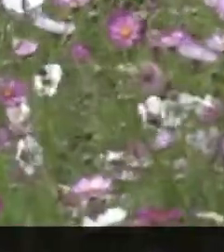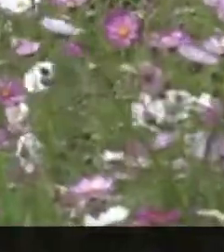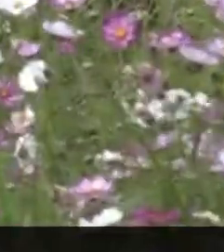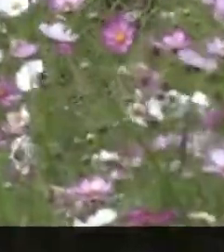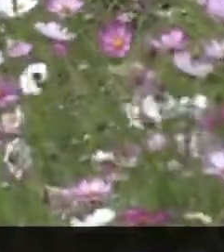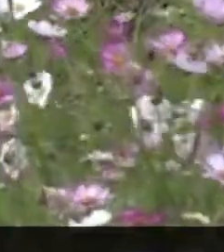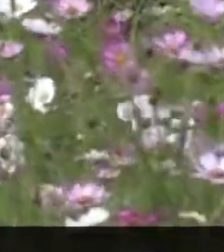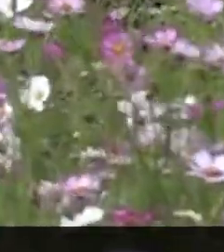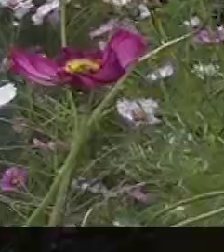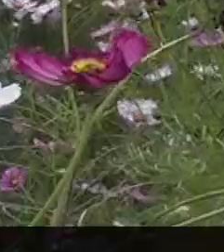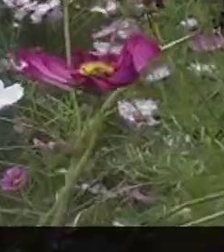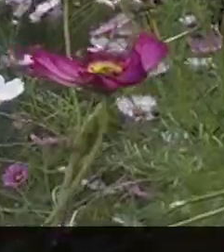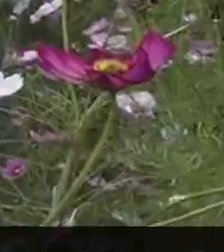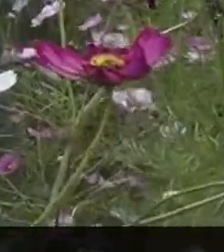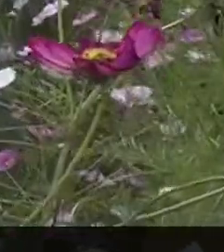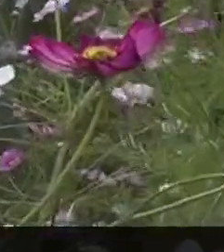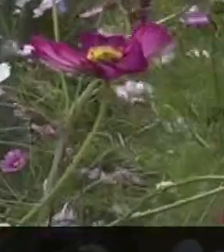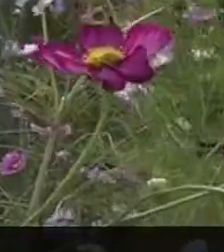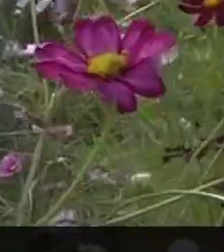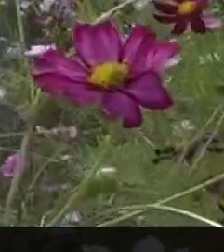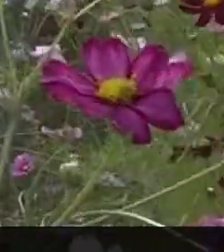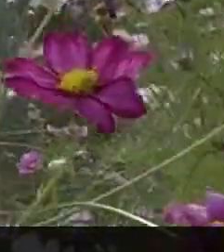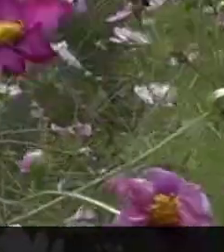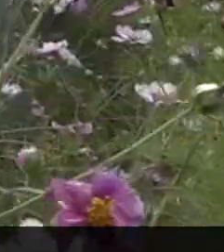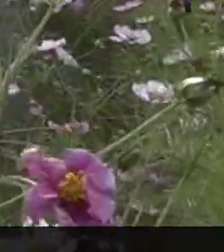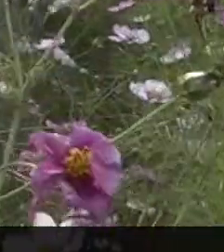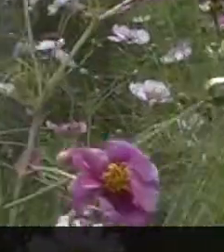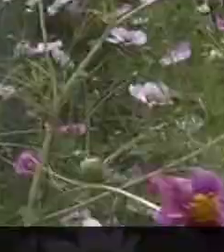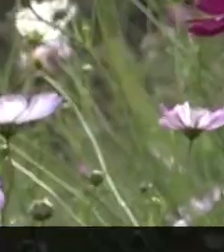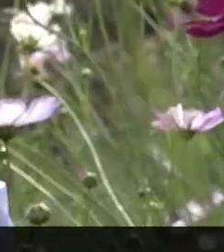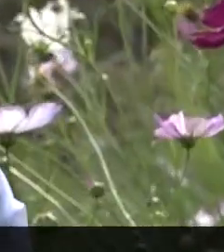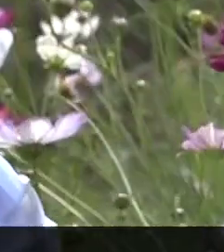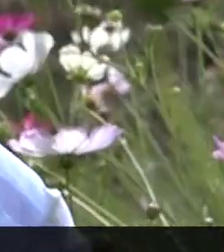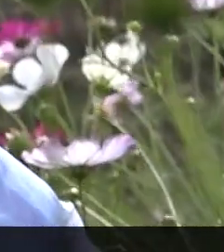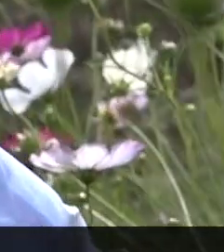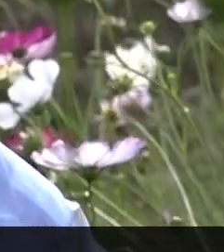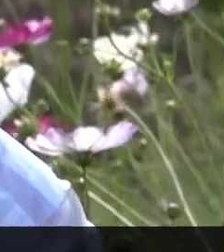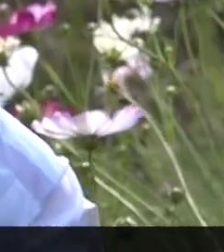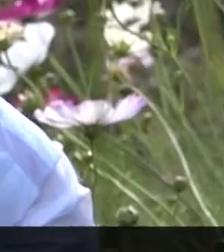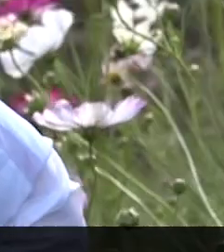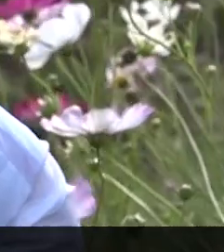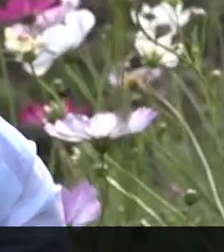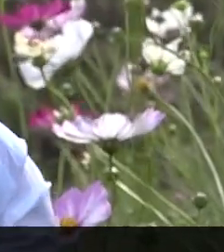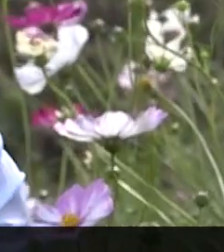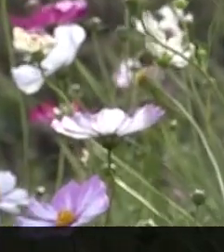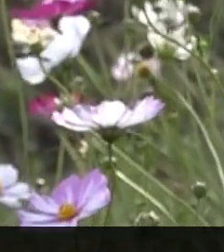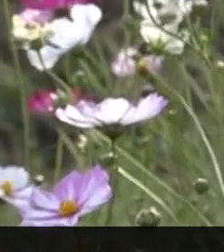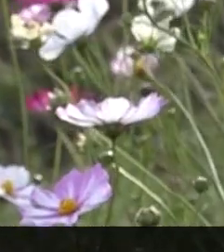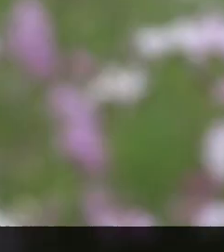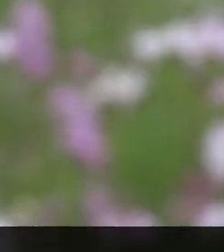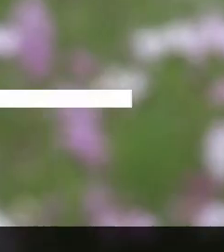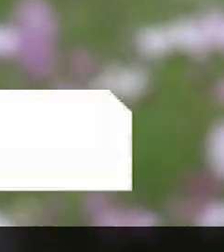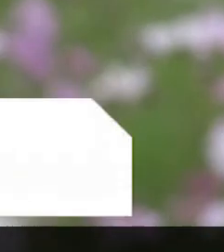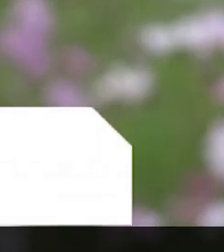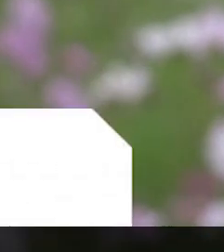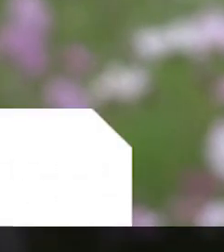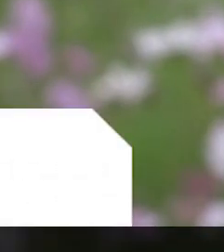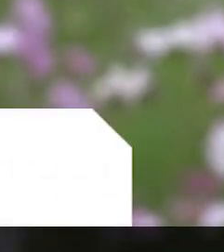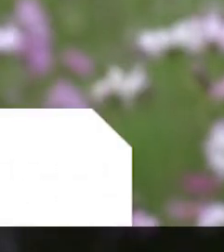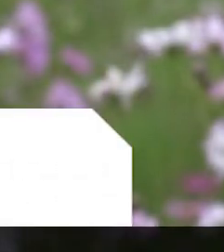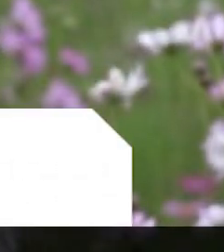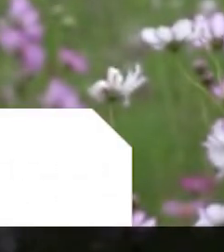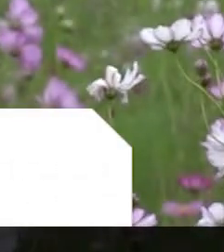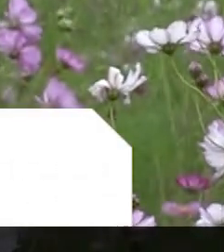인기를 끌고 있는데요. 구본영 시장이 코스모스 꽃밭을 방문하고 적극 홍보에 나섰습니다.